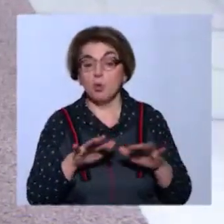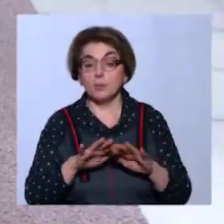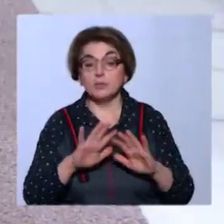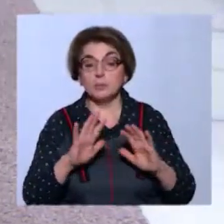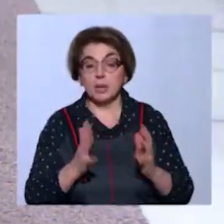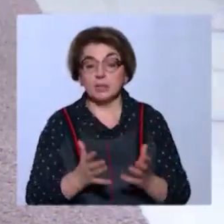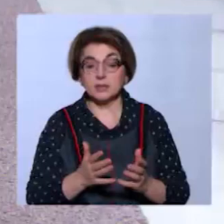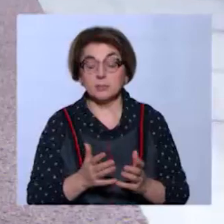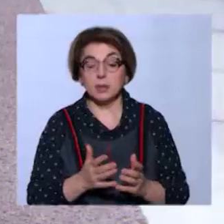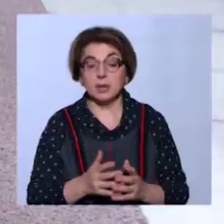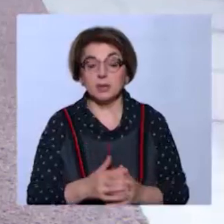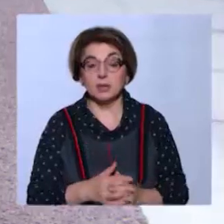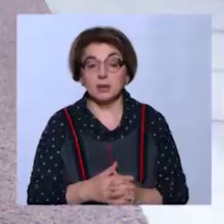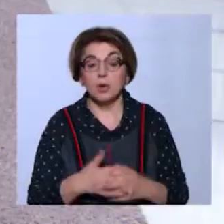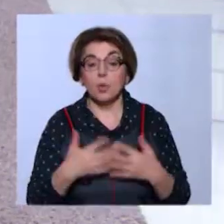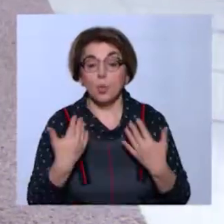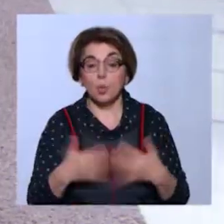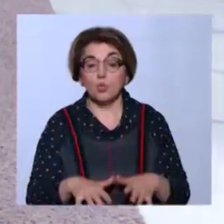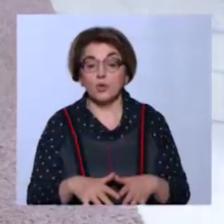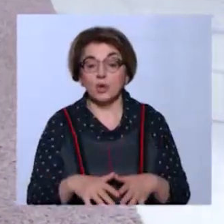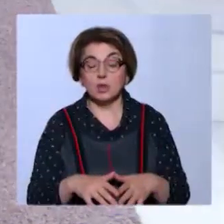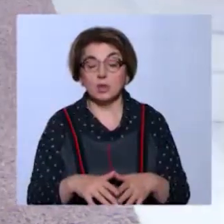ხდება უკვე